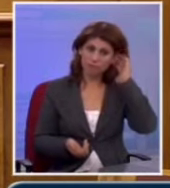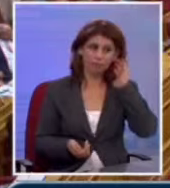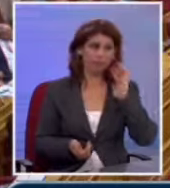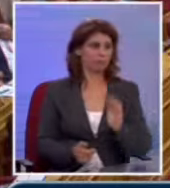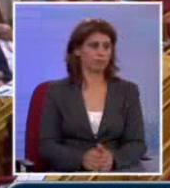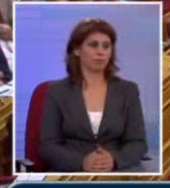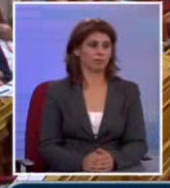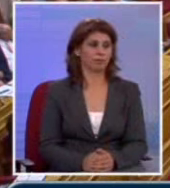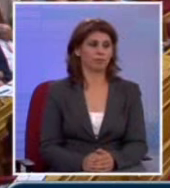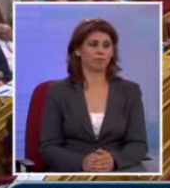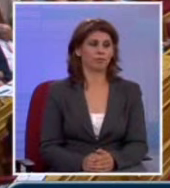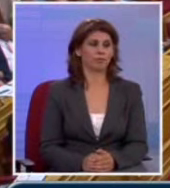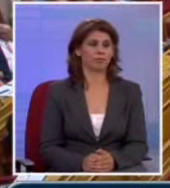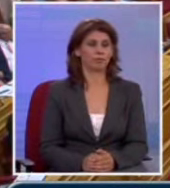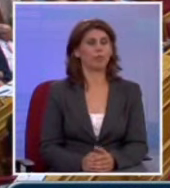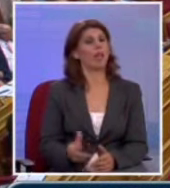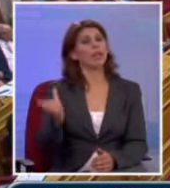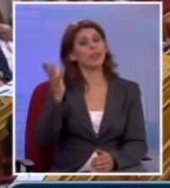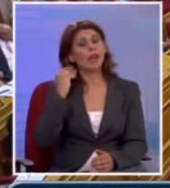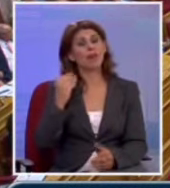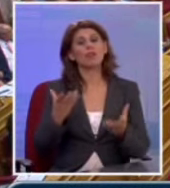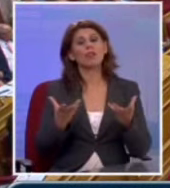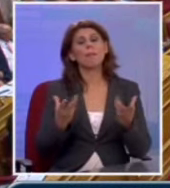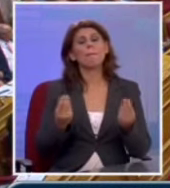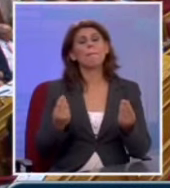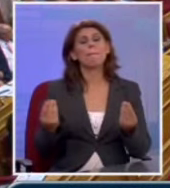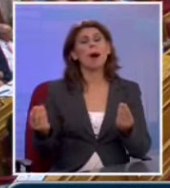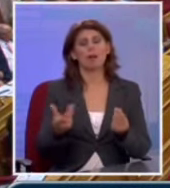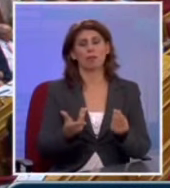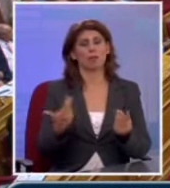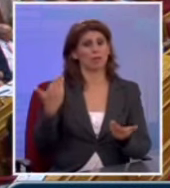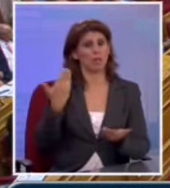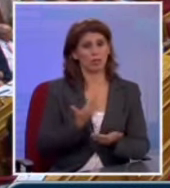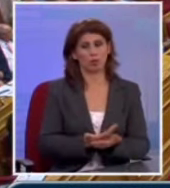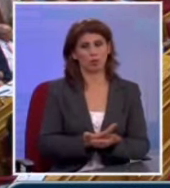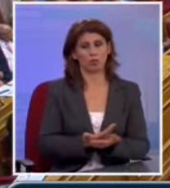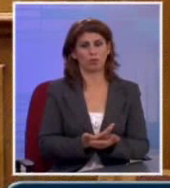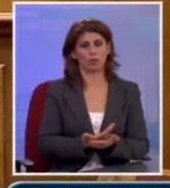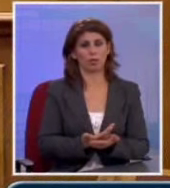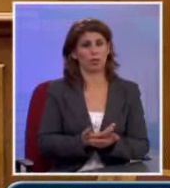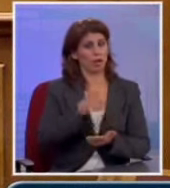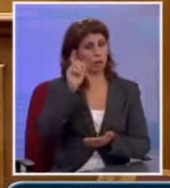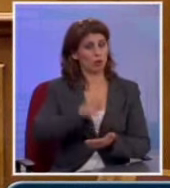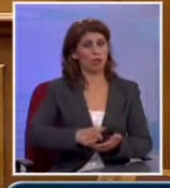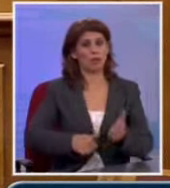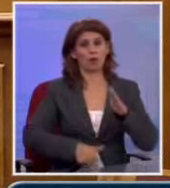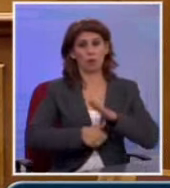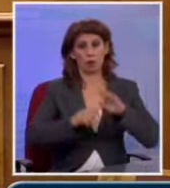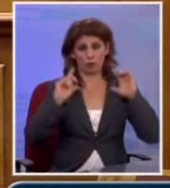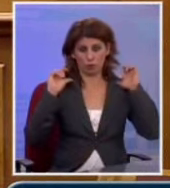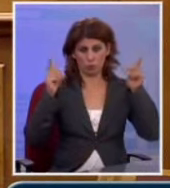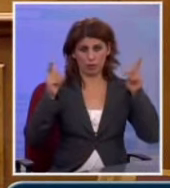Και άκουσα και πάρα πολλούς να ζητούν από τον ίδιο τον πρόεδρο της